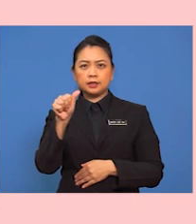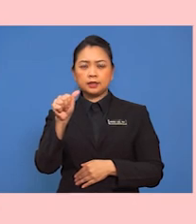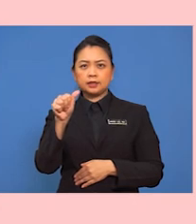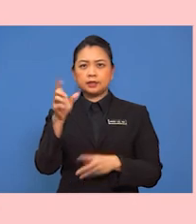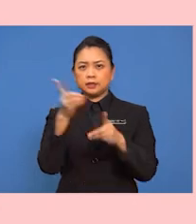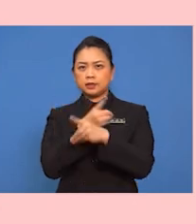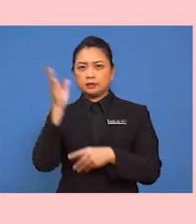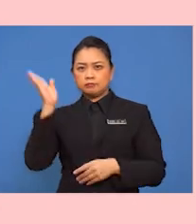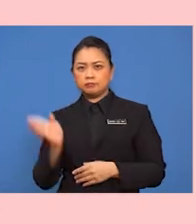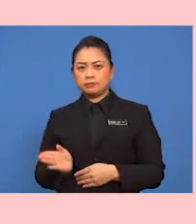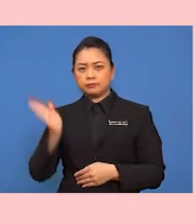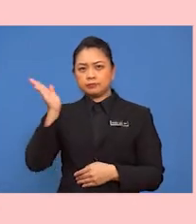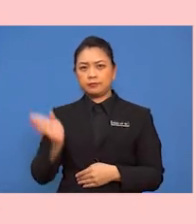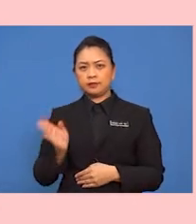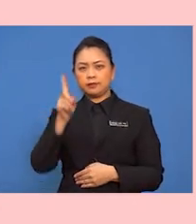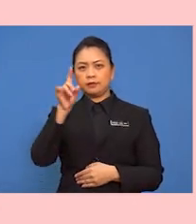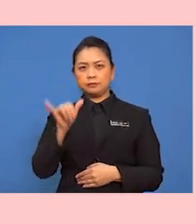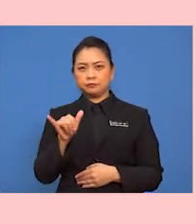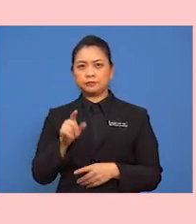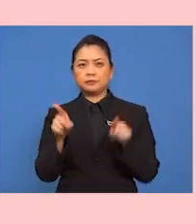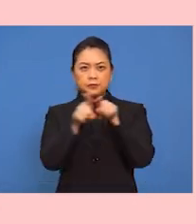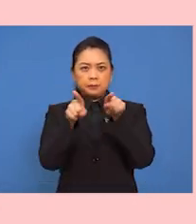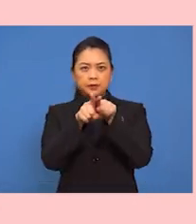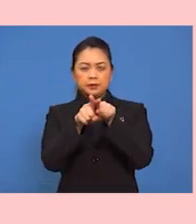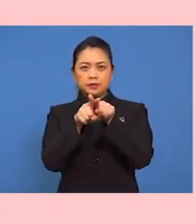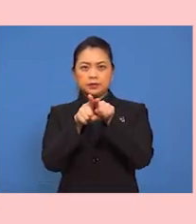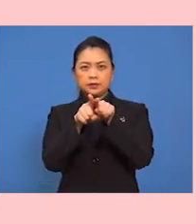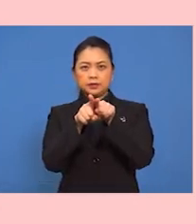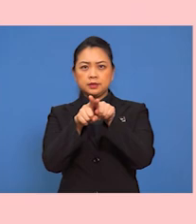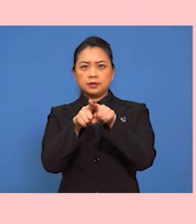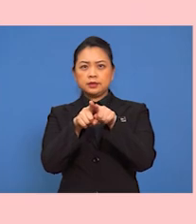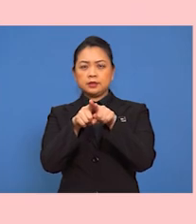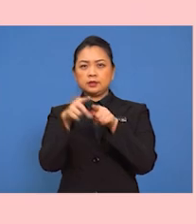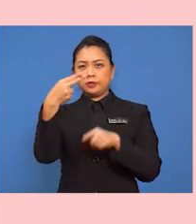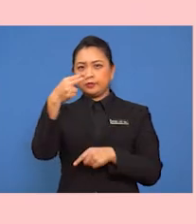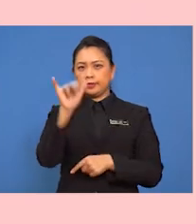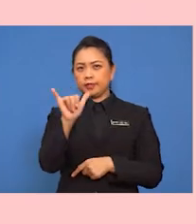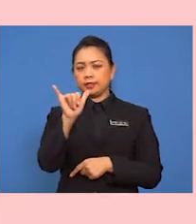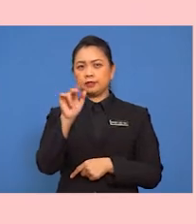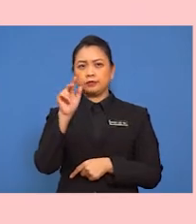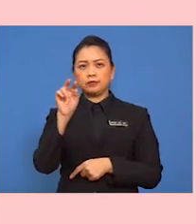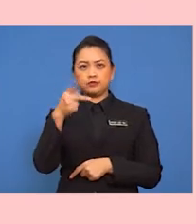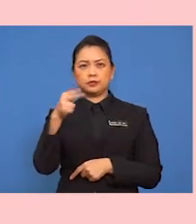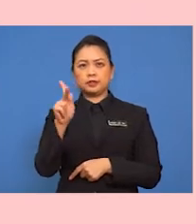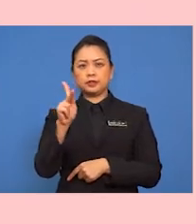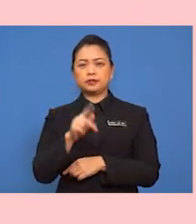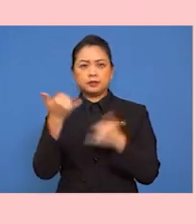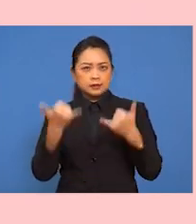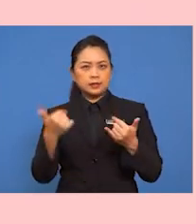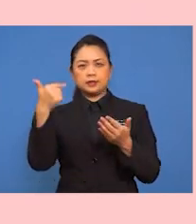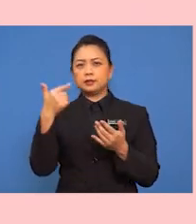laju X, Y sama dengan matriks laju H, K. Sekali lagi,